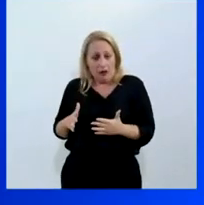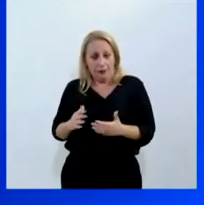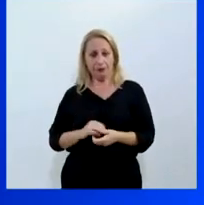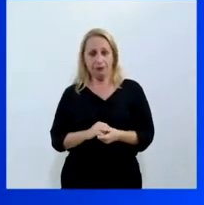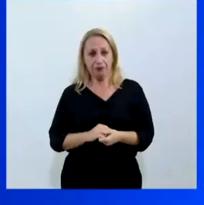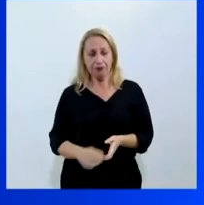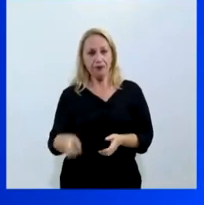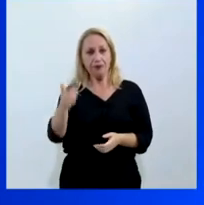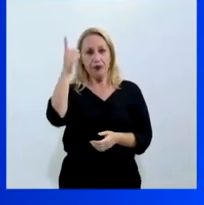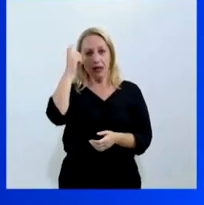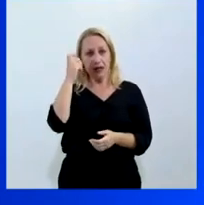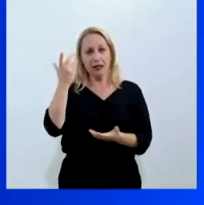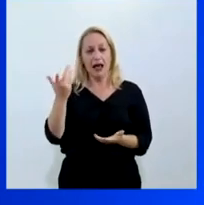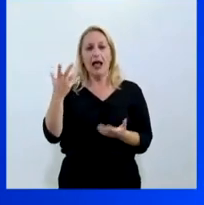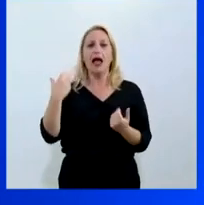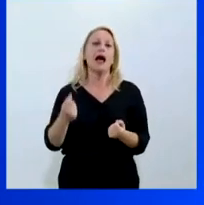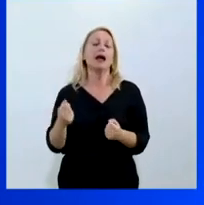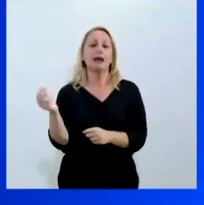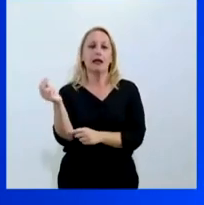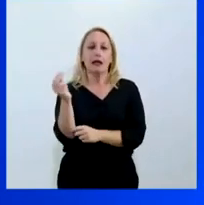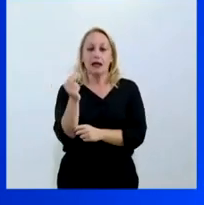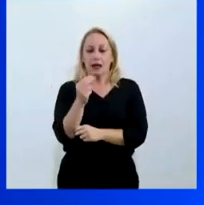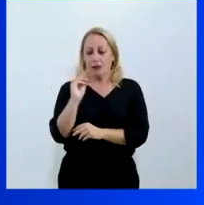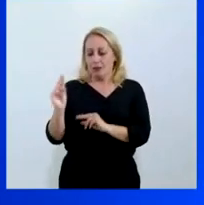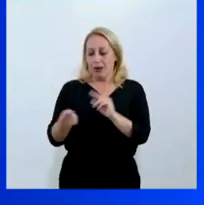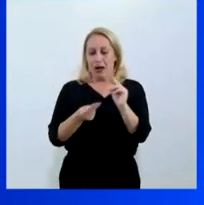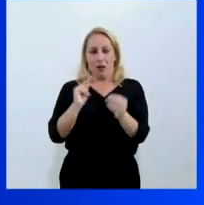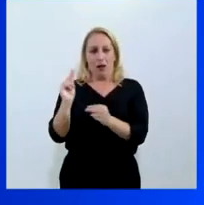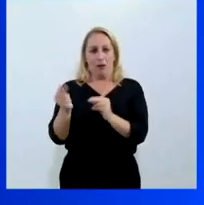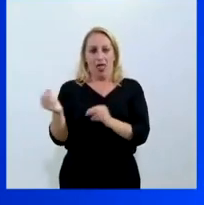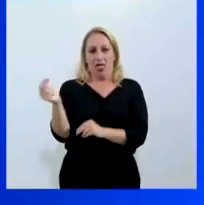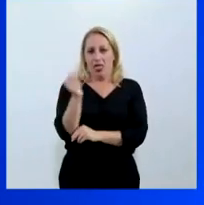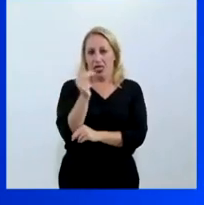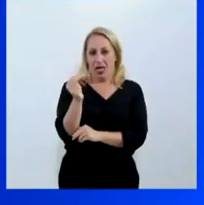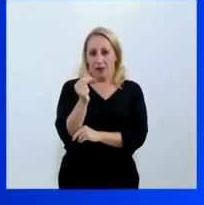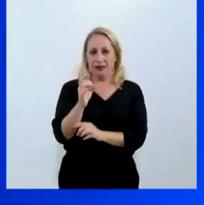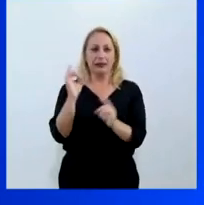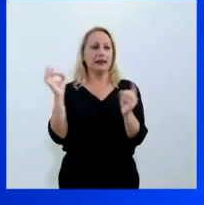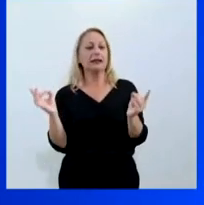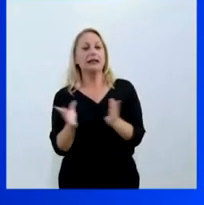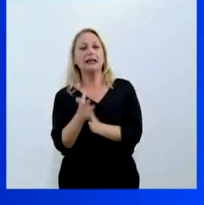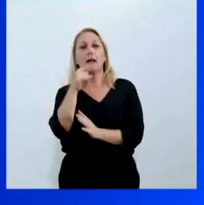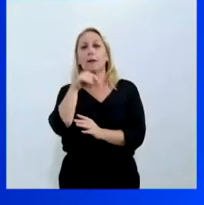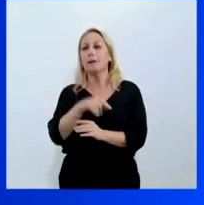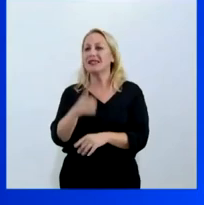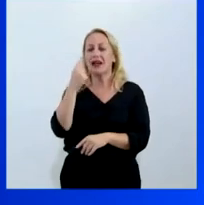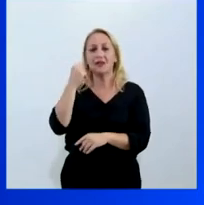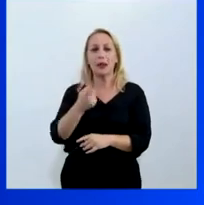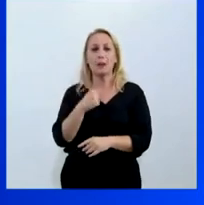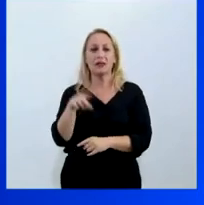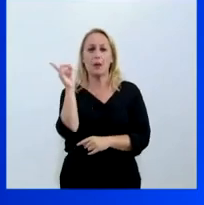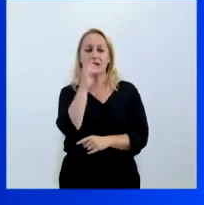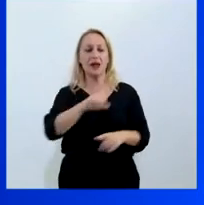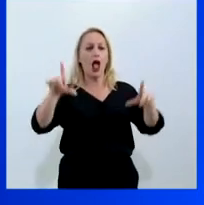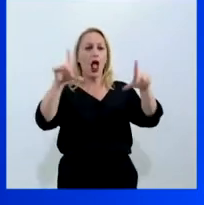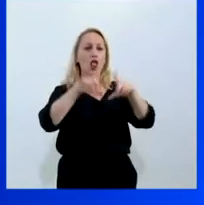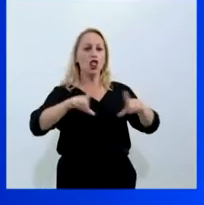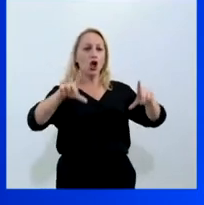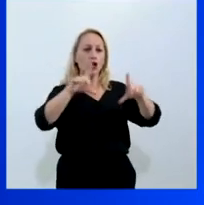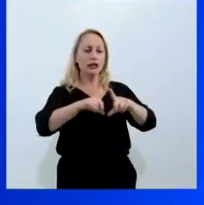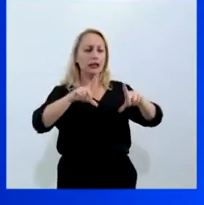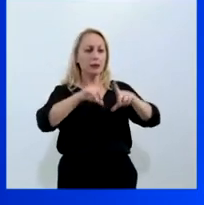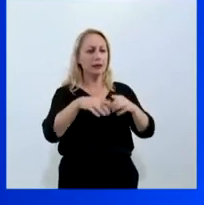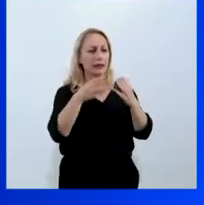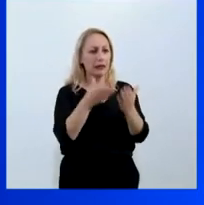προκύπτουν μια σειρά από ζητήματα τα οποία, εάν κάποιος δεν έχει κάνει μια προσομοίωση, ενδεχομένως να κληθεί να τα αντιμετωπίσει